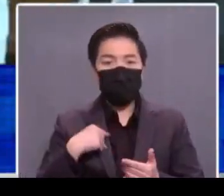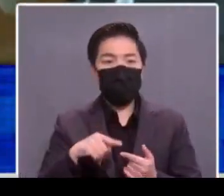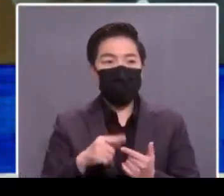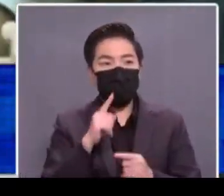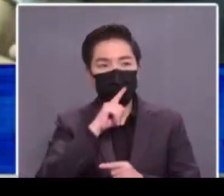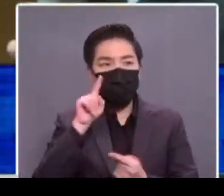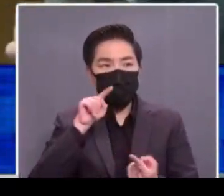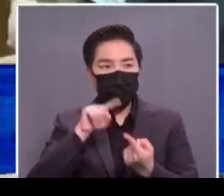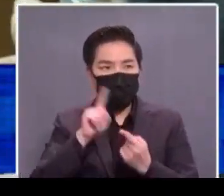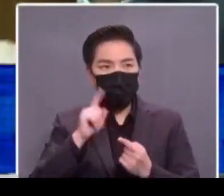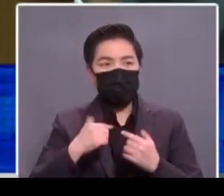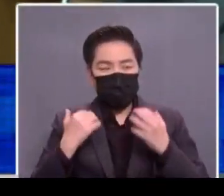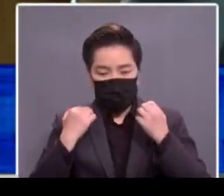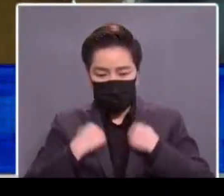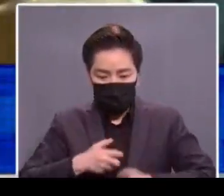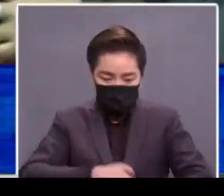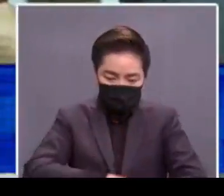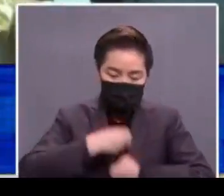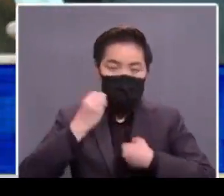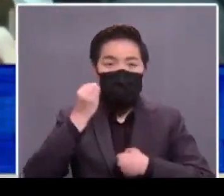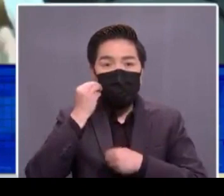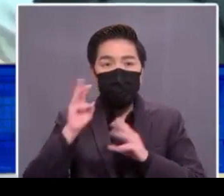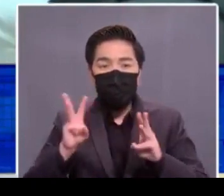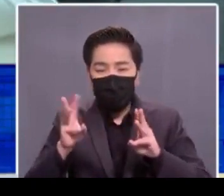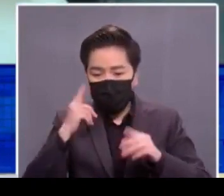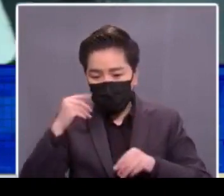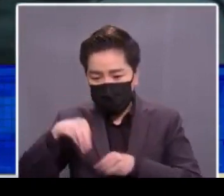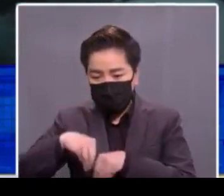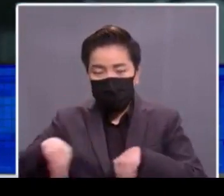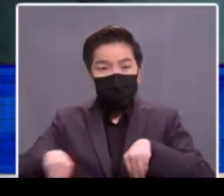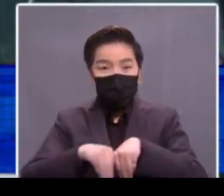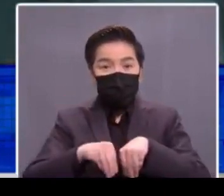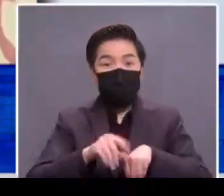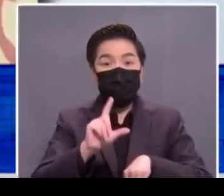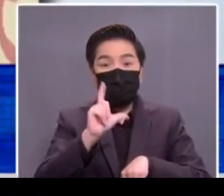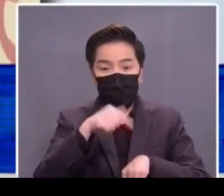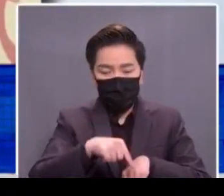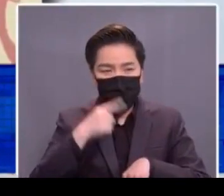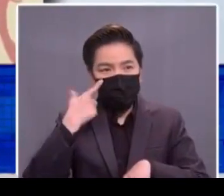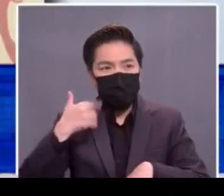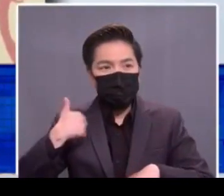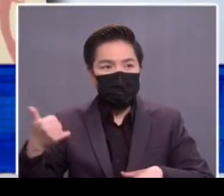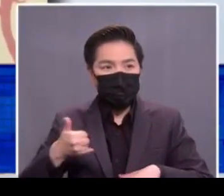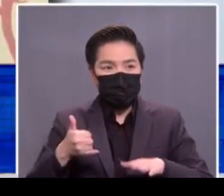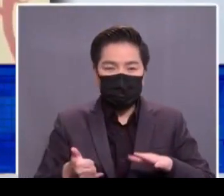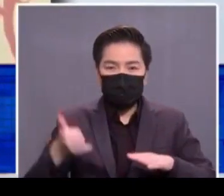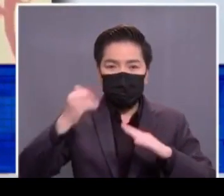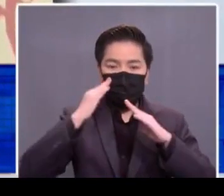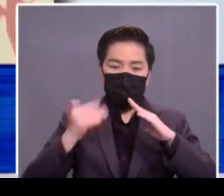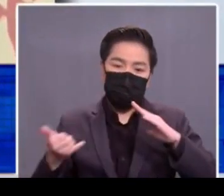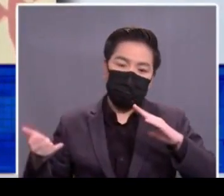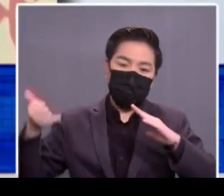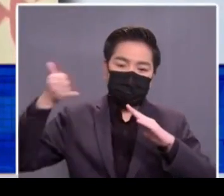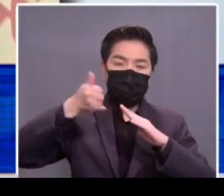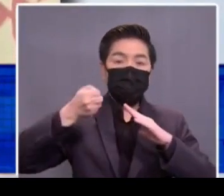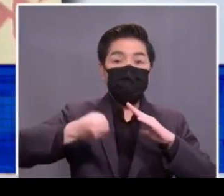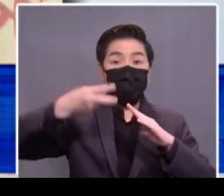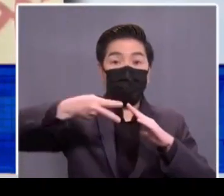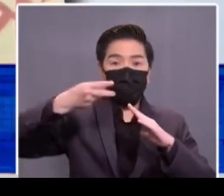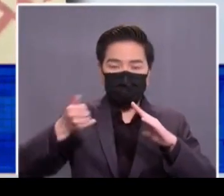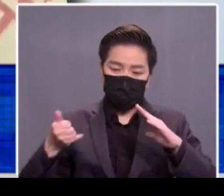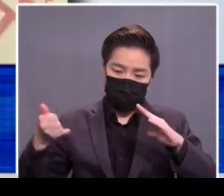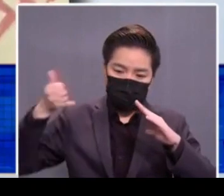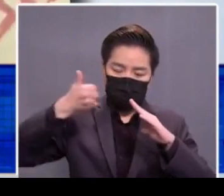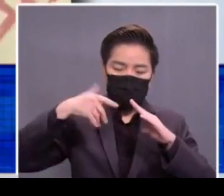ก่อเหตุนั้นได้นำเสื้อผ้าไปเปลี่ยนในบ้านร้างที่อยู่ใกล้กับห้างทองทวีชัยจากนั้นก็ปีนขึ้นหลังคาร้านทองบริเวณชั้น2ของบ้